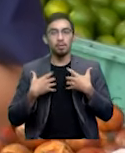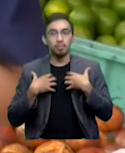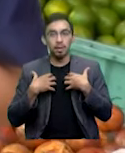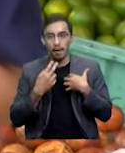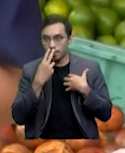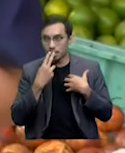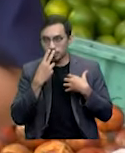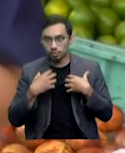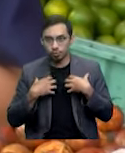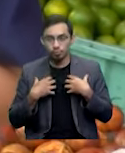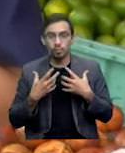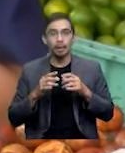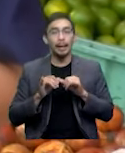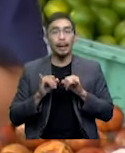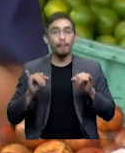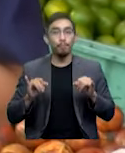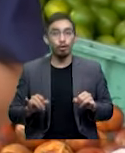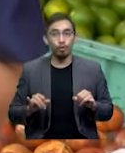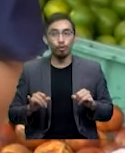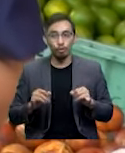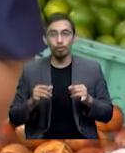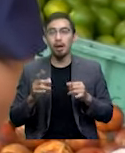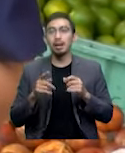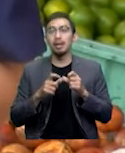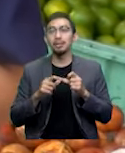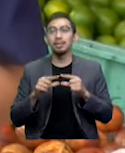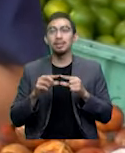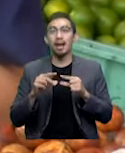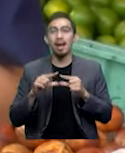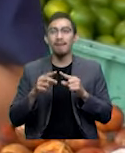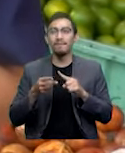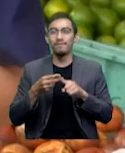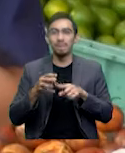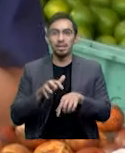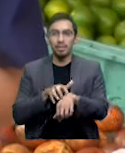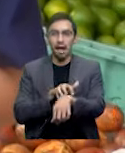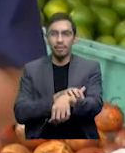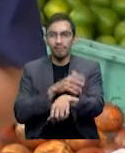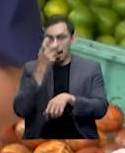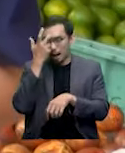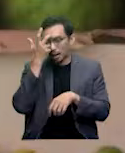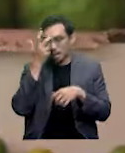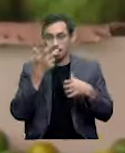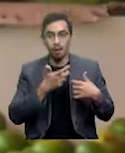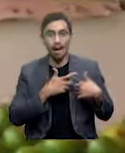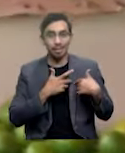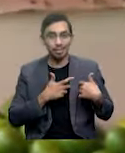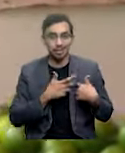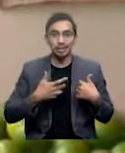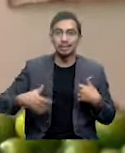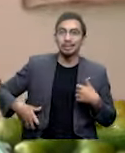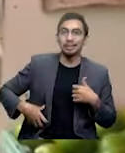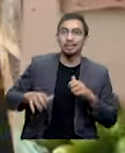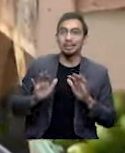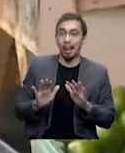syaraf, gangguan pada sistem imun, hingga resiko kanker dan juga kerusakan hati dan ginjal. Selain